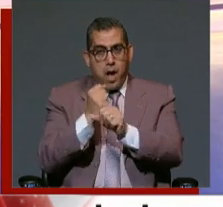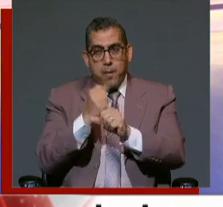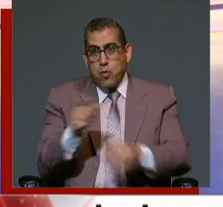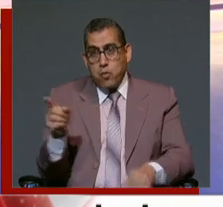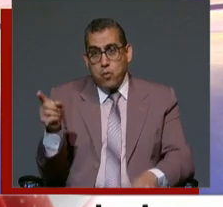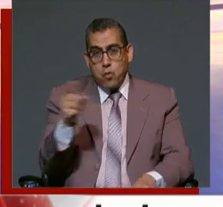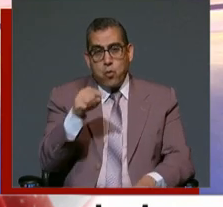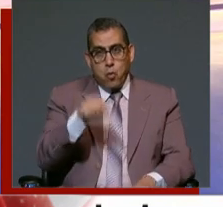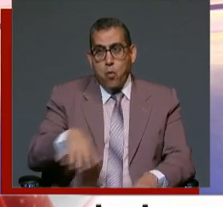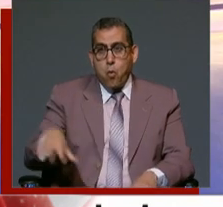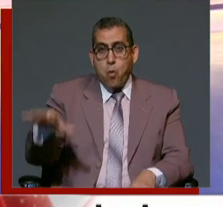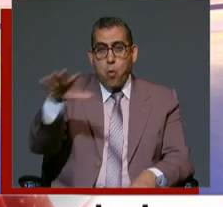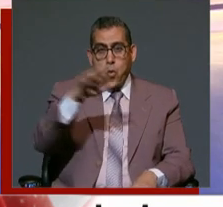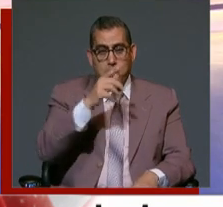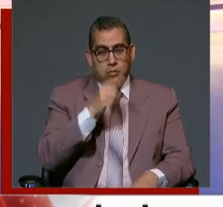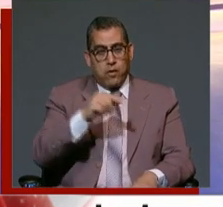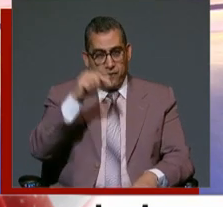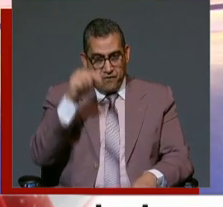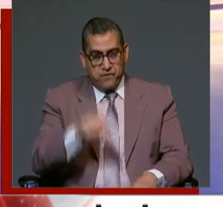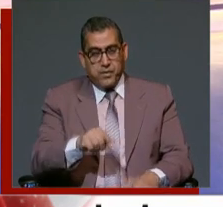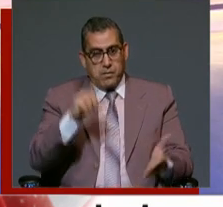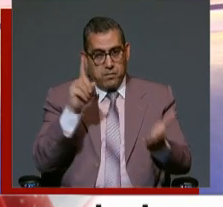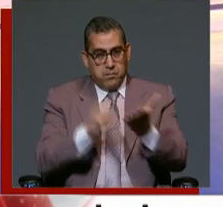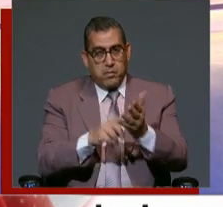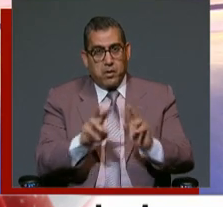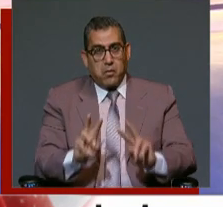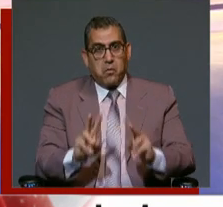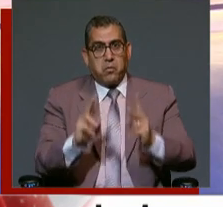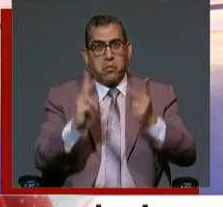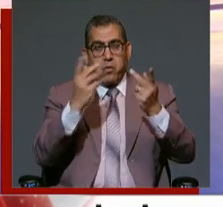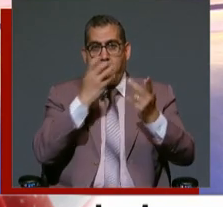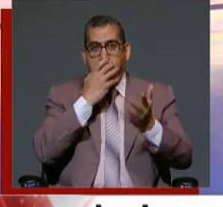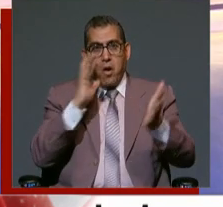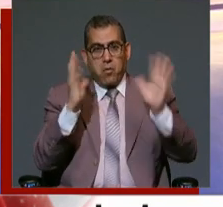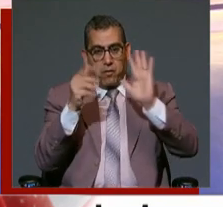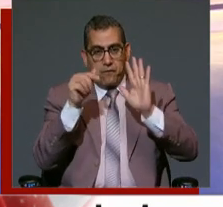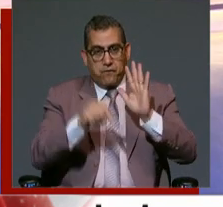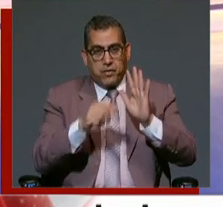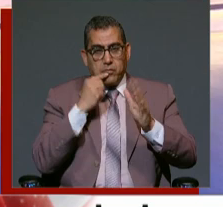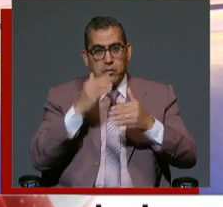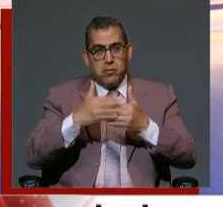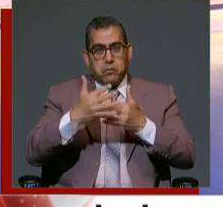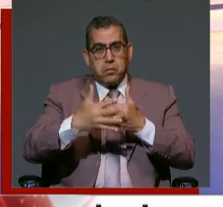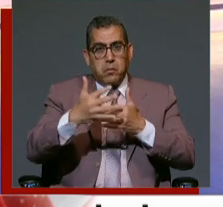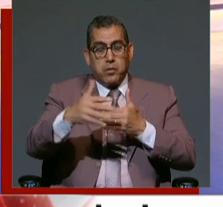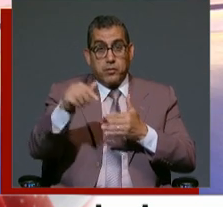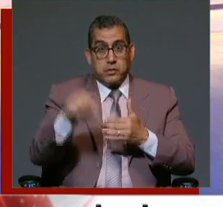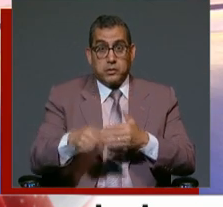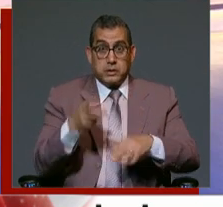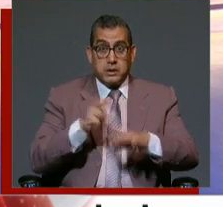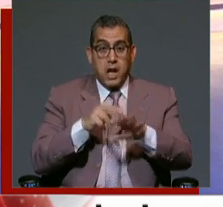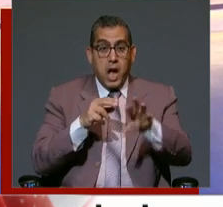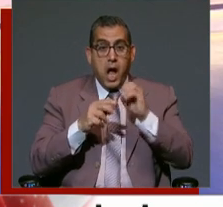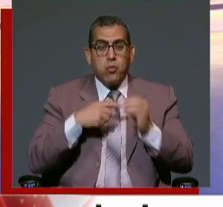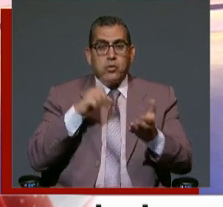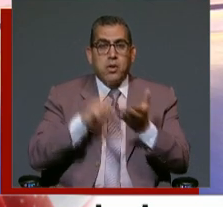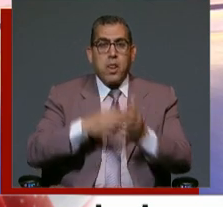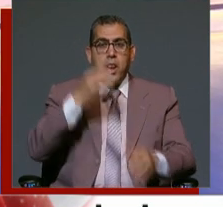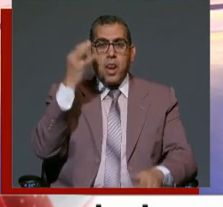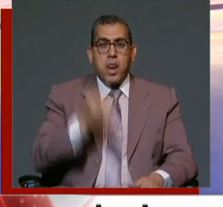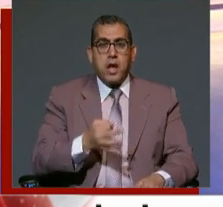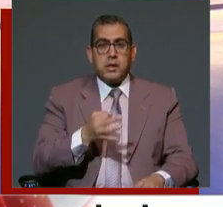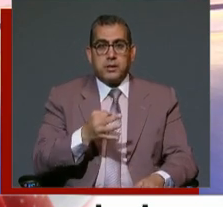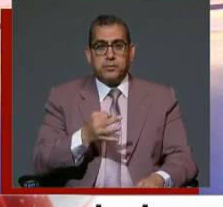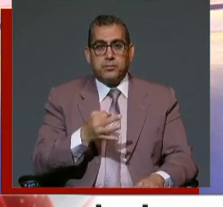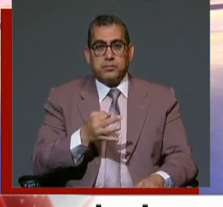أجمع على أنه هناك بالفعل تغيرات مناخية متفاقمة ويراد لها أن يعني